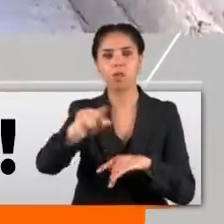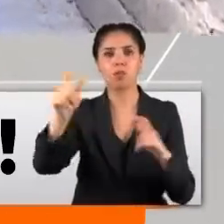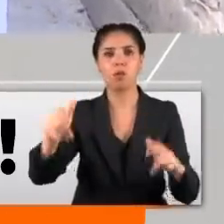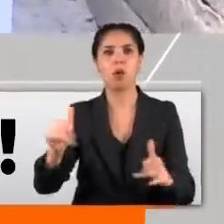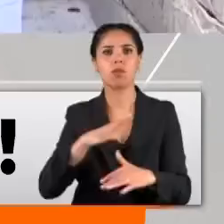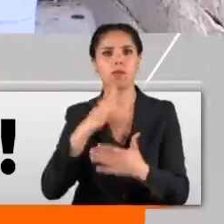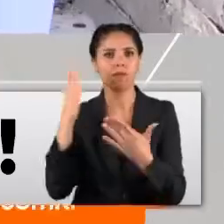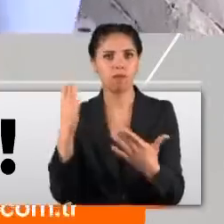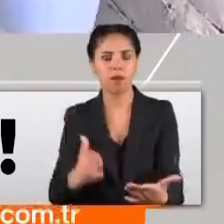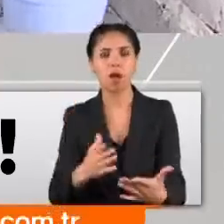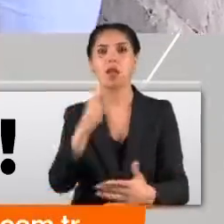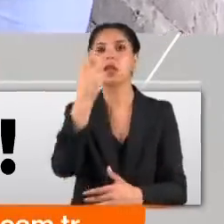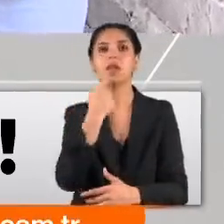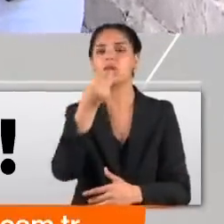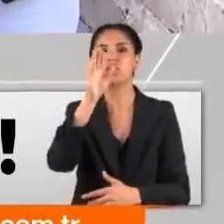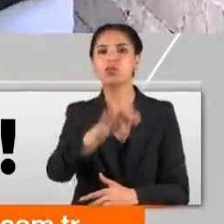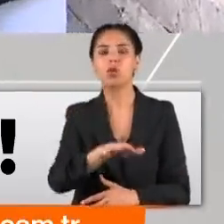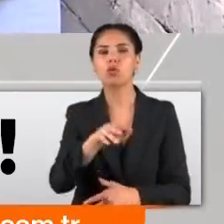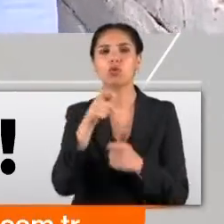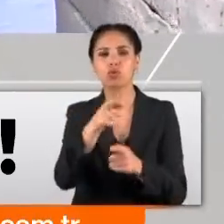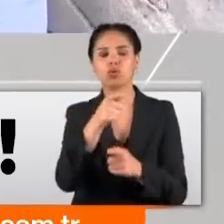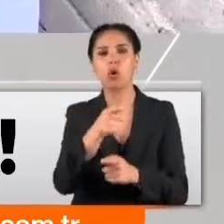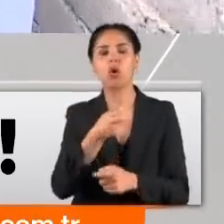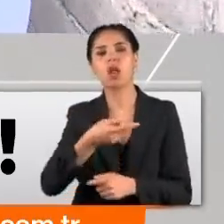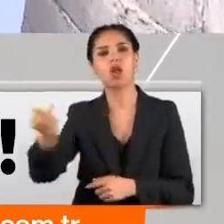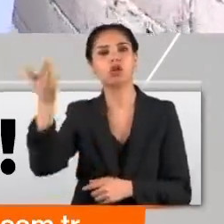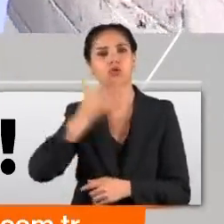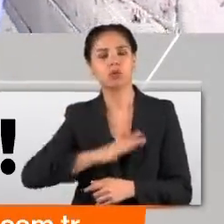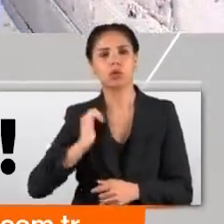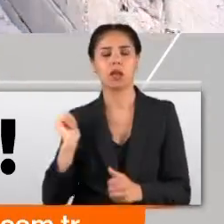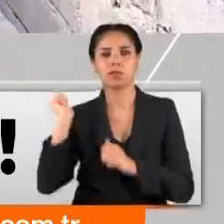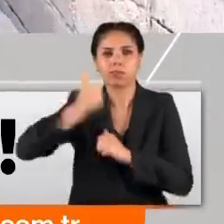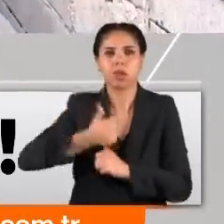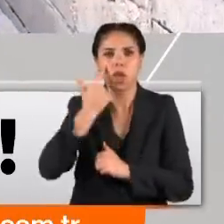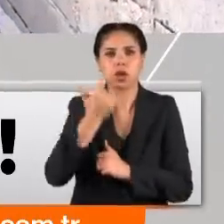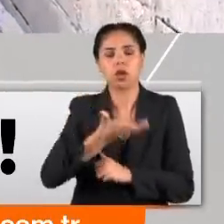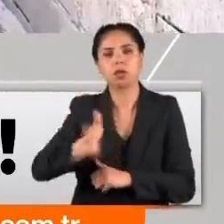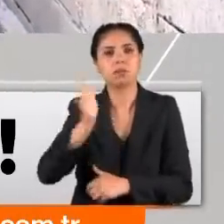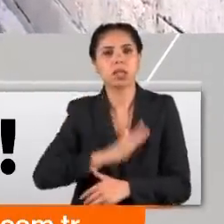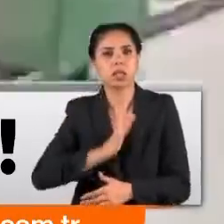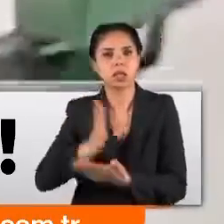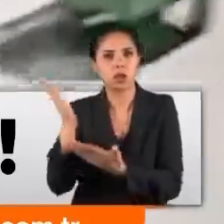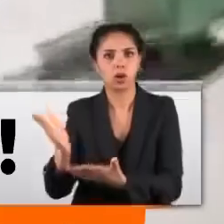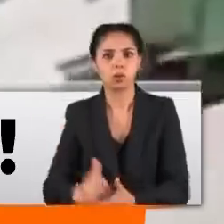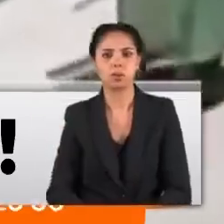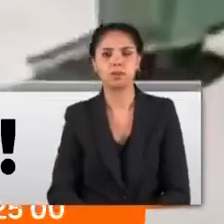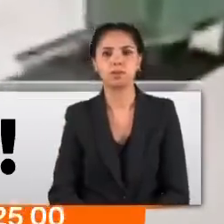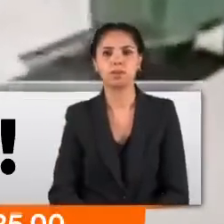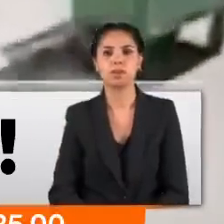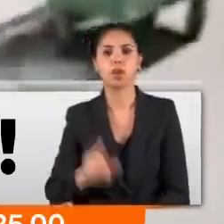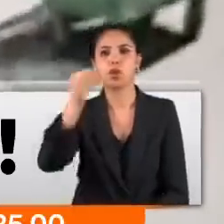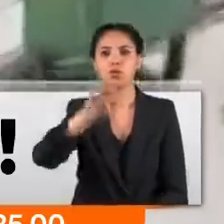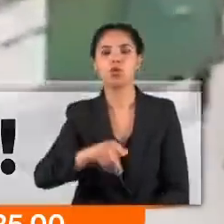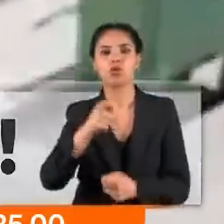oyun oynuyordu. Ve 7 yaşındaki erkek çocuğuna yöneldi. Onu sırtına alıp buradan götürmeye kalktı. Mert Ege